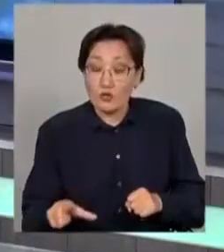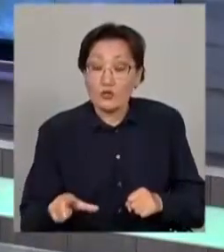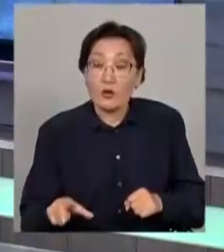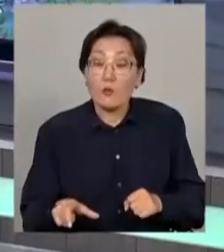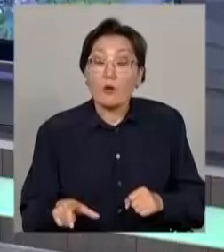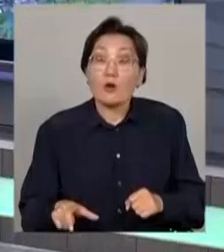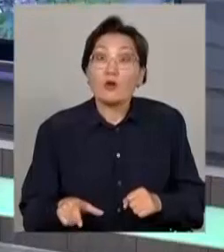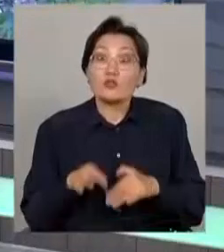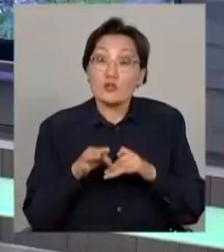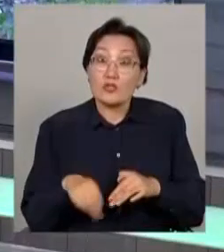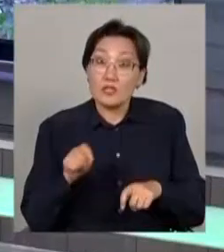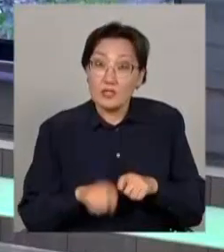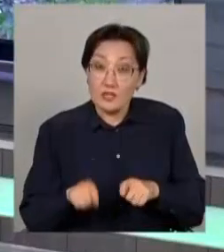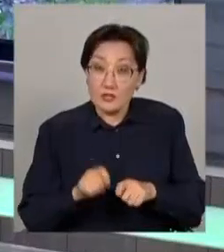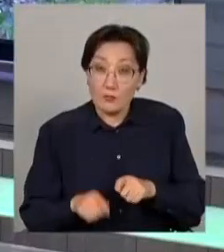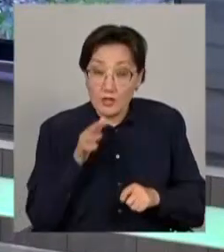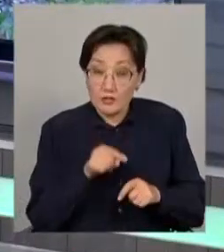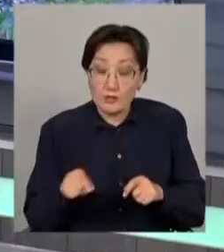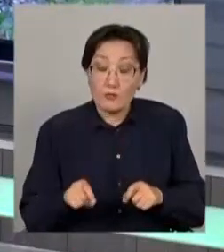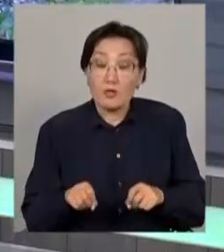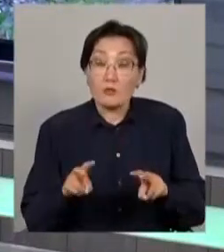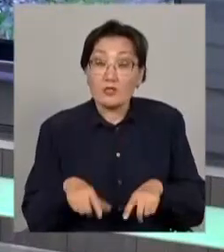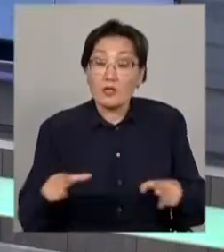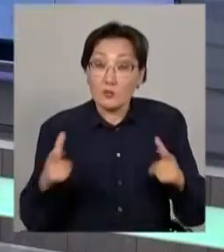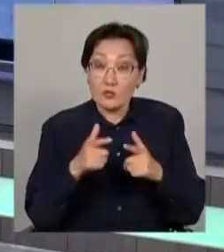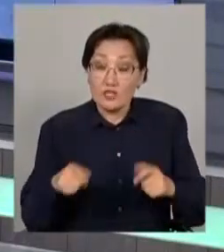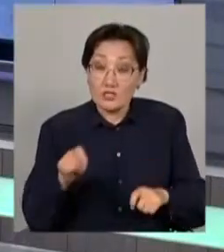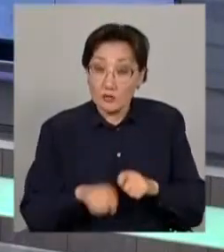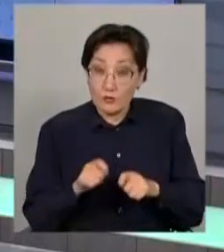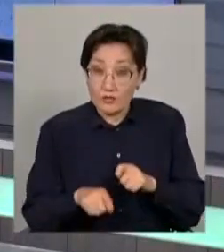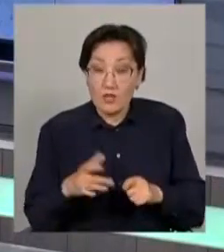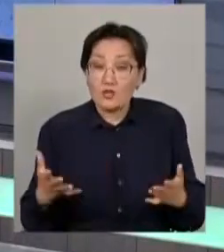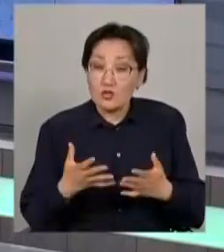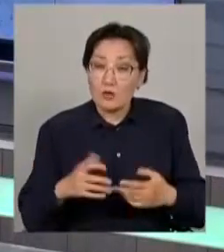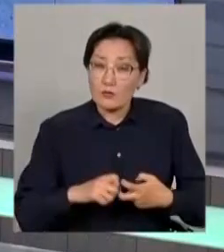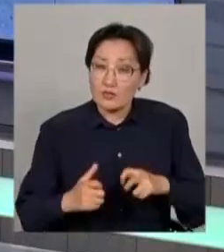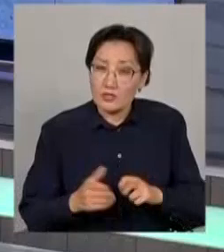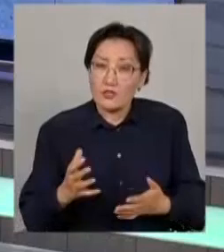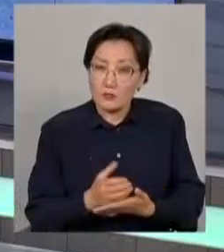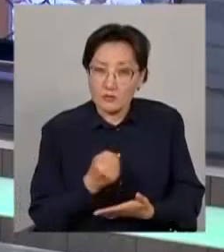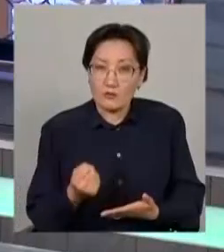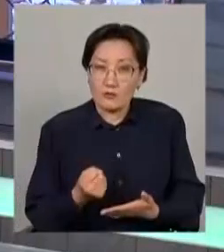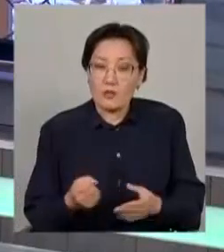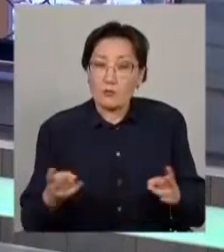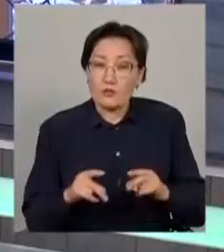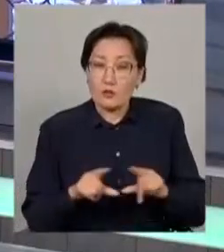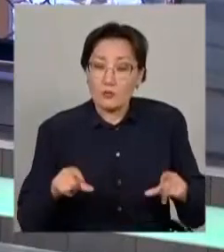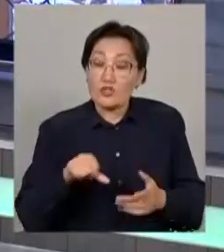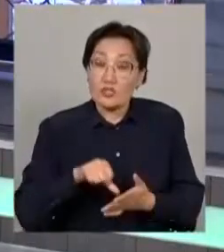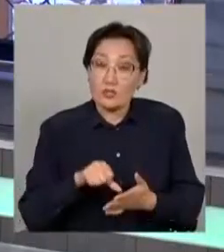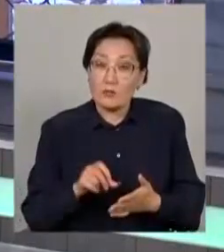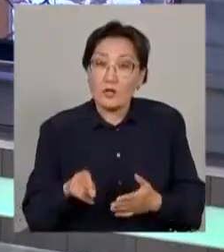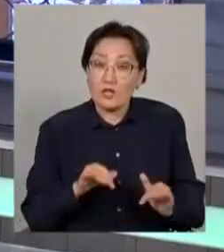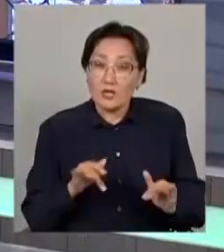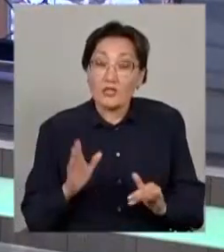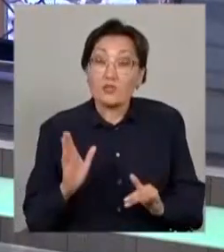барысында Наурызбай аудандық ішкі істер басқармасының мамандары айтты. Тексеріс кезінде қандай олқылықтар анықталды? Тиісті орган өкілдері қалай